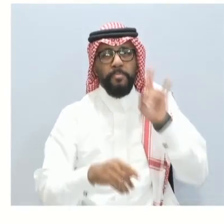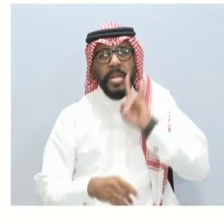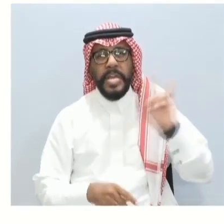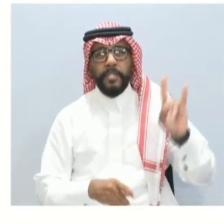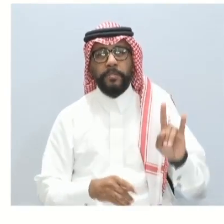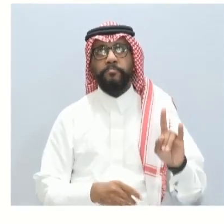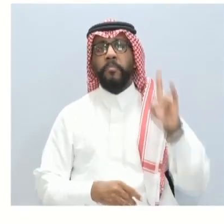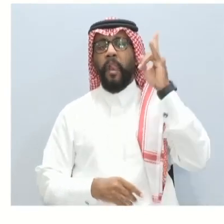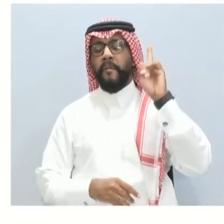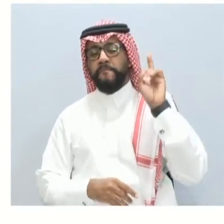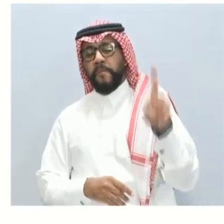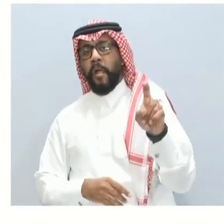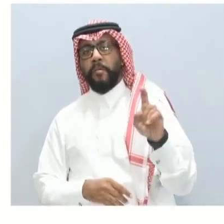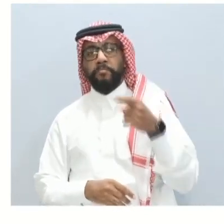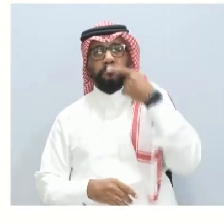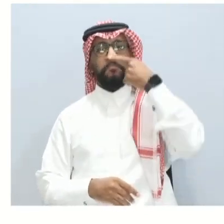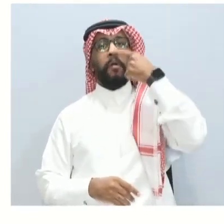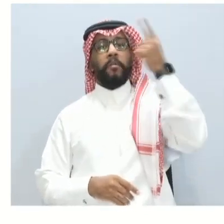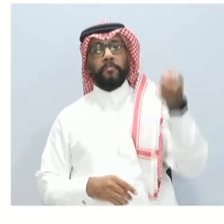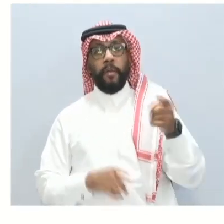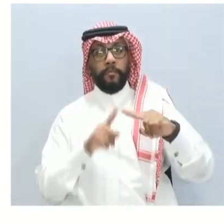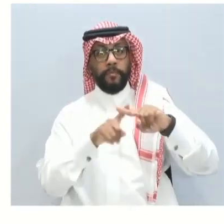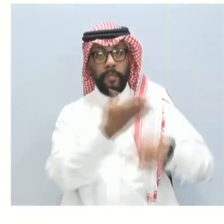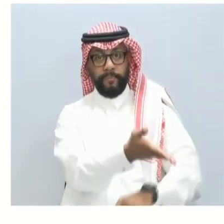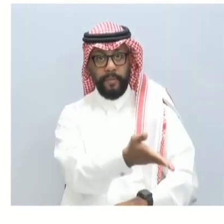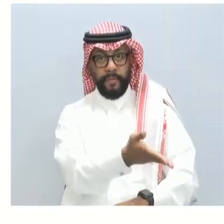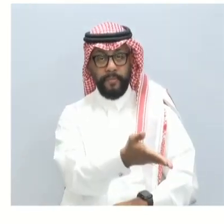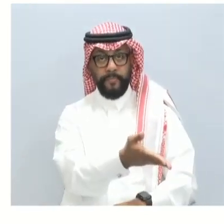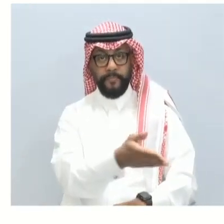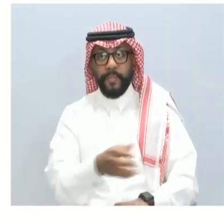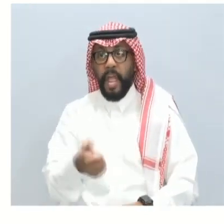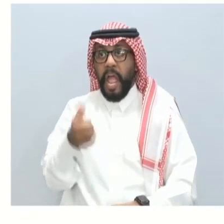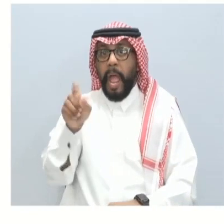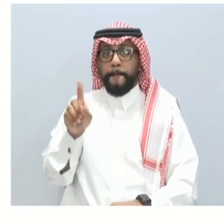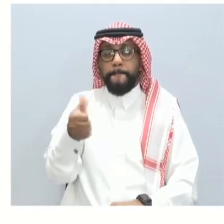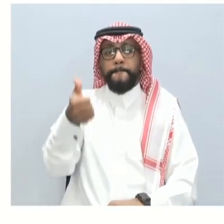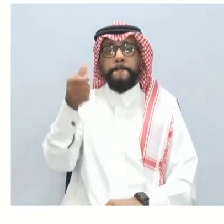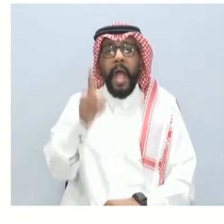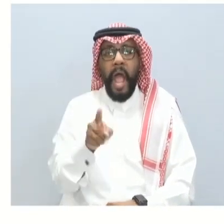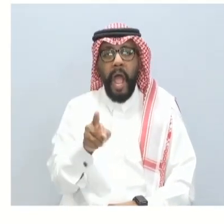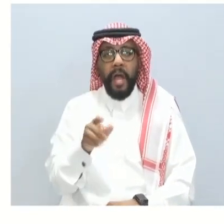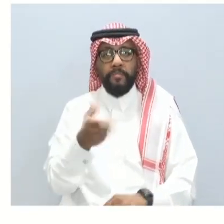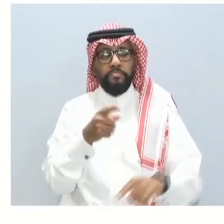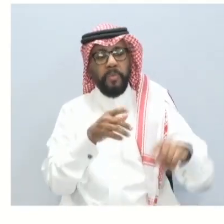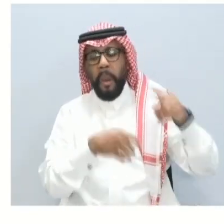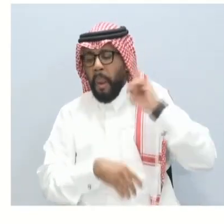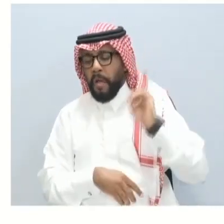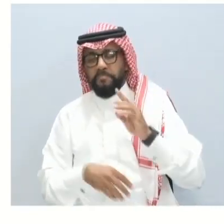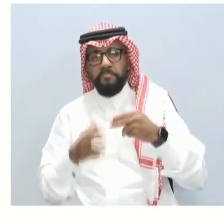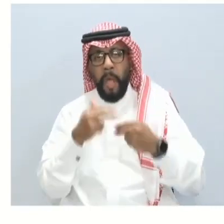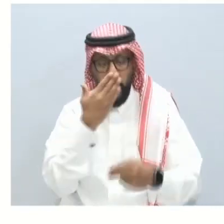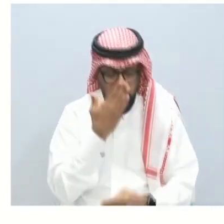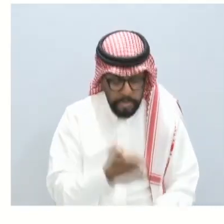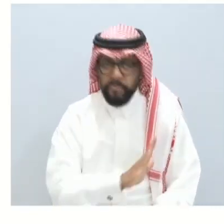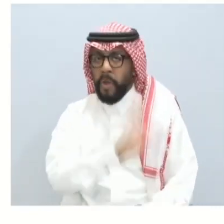وكان من الكافرين فقال ابى واستكبر سماه اخر الايه من الكافرين فدل